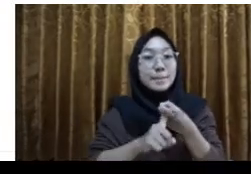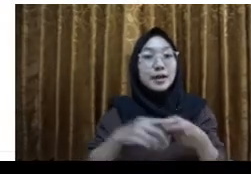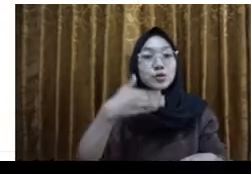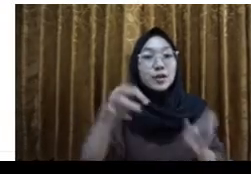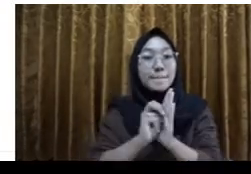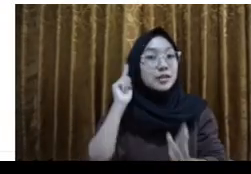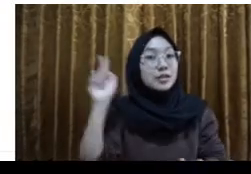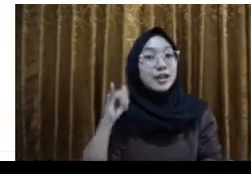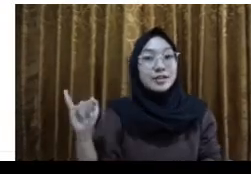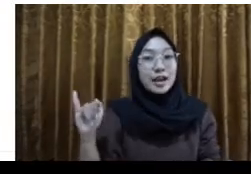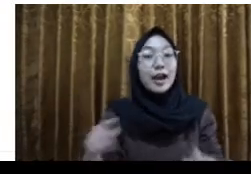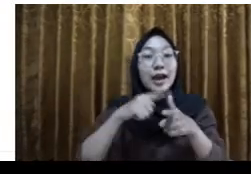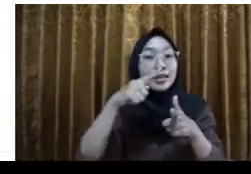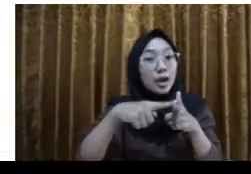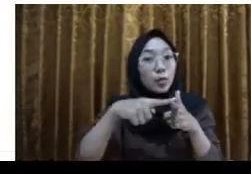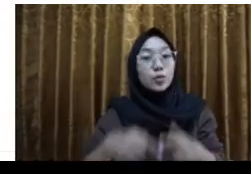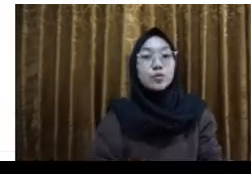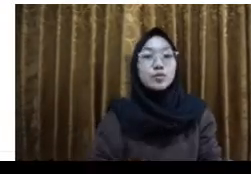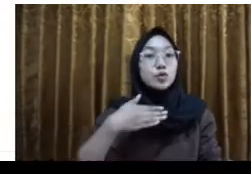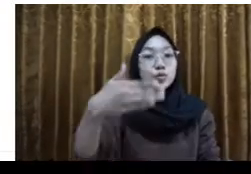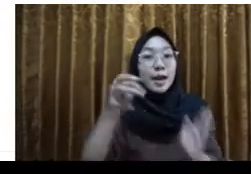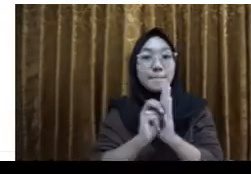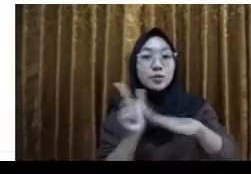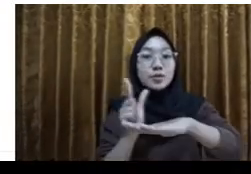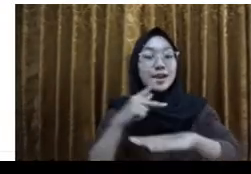ataupun bahkan sudah pernah menggunakannya.